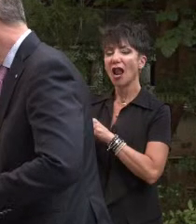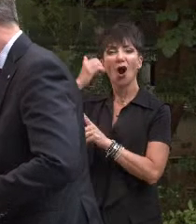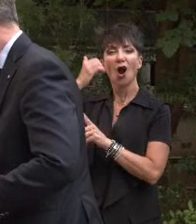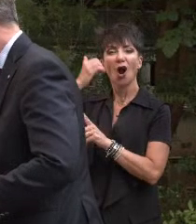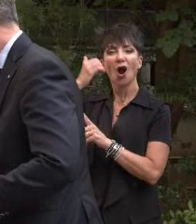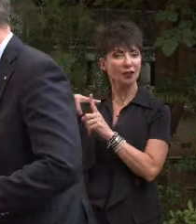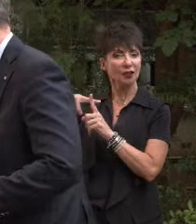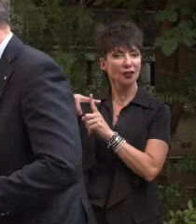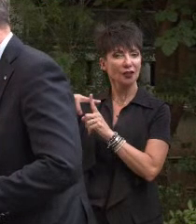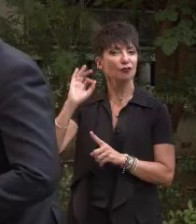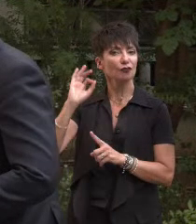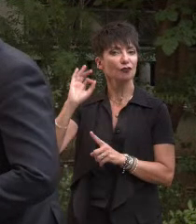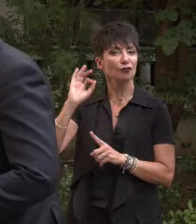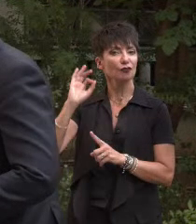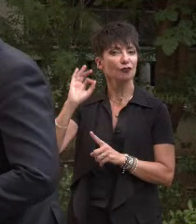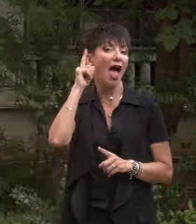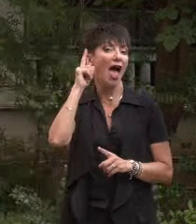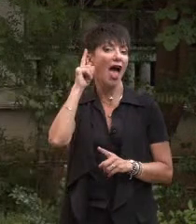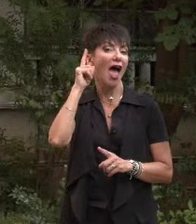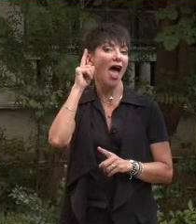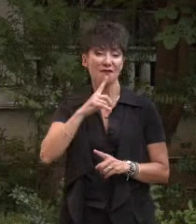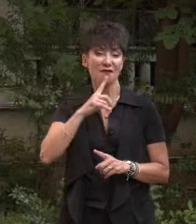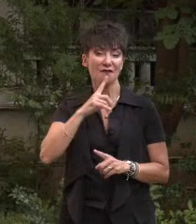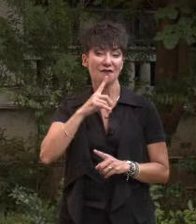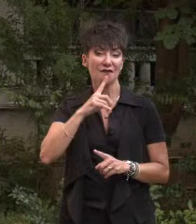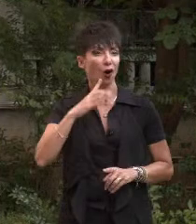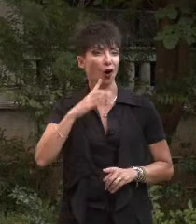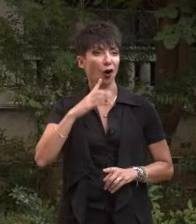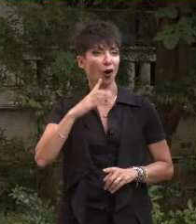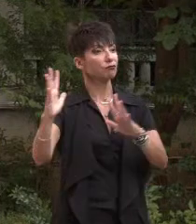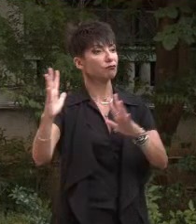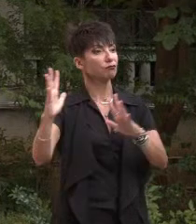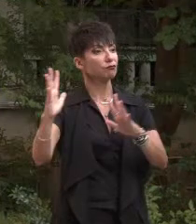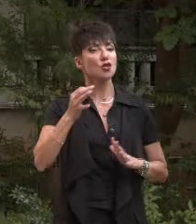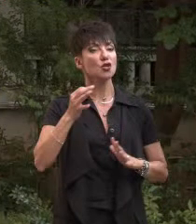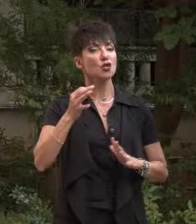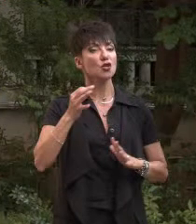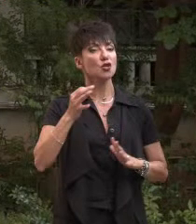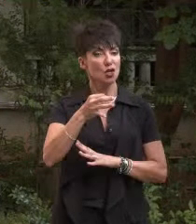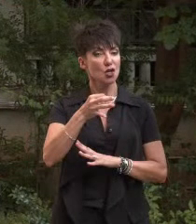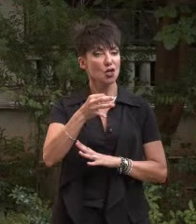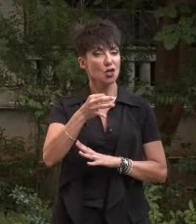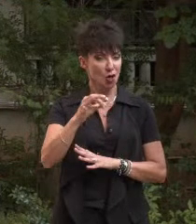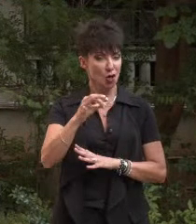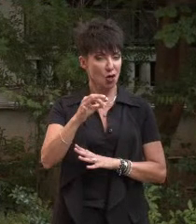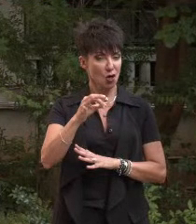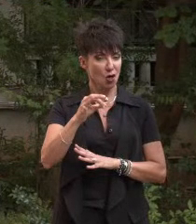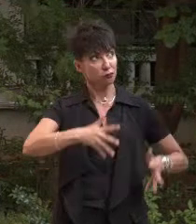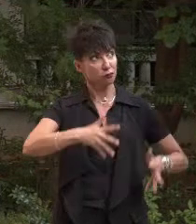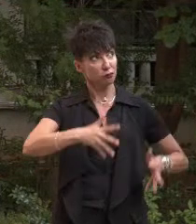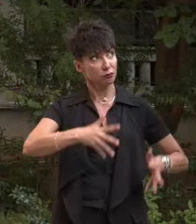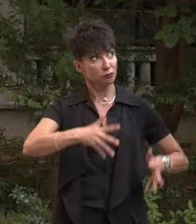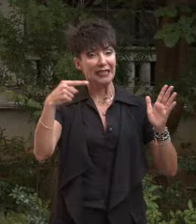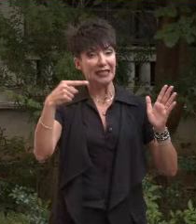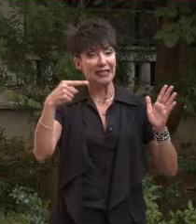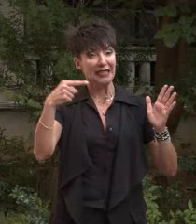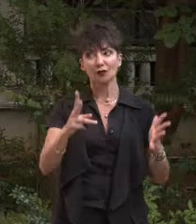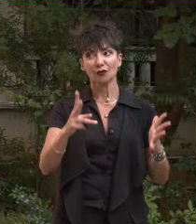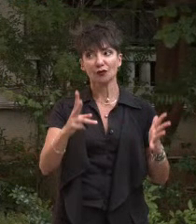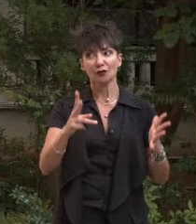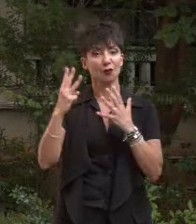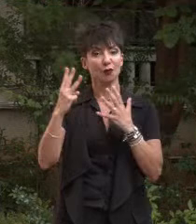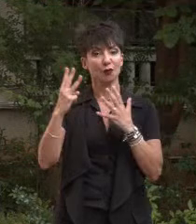της υπέροχης εκδήλωσης σε έναν πολύ όμορφο χώρο, στον κήπο του Νομισματικού Μουσείου. Ένα κτίριο εμβληματικό που χτίστηκε το